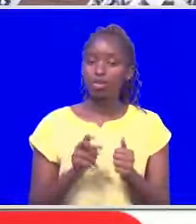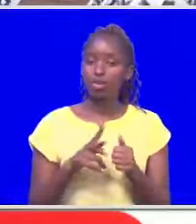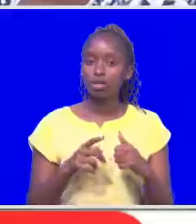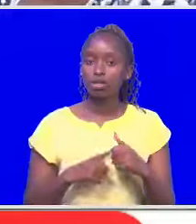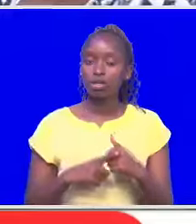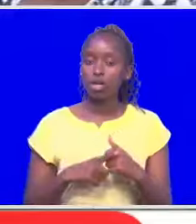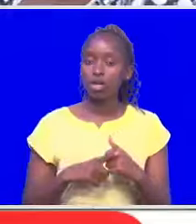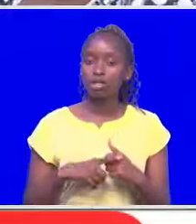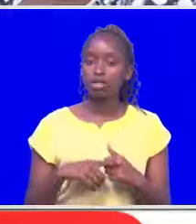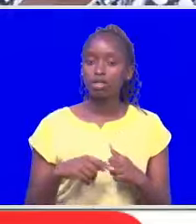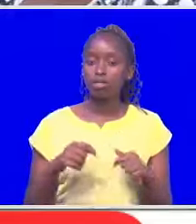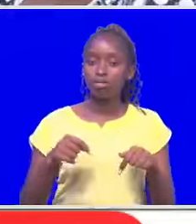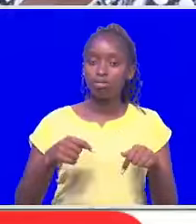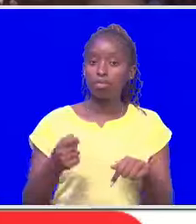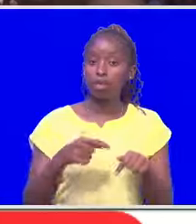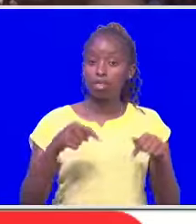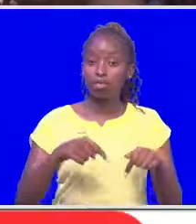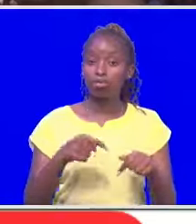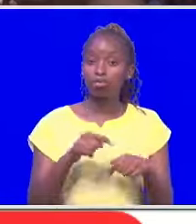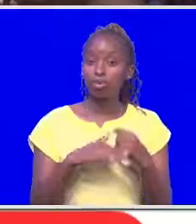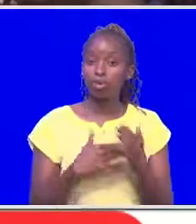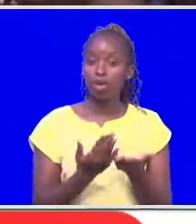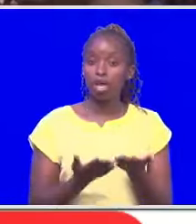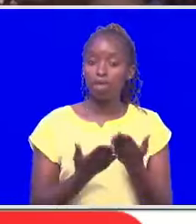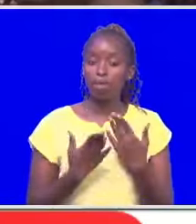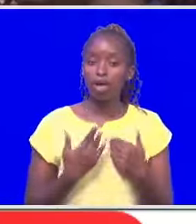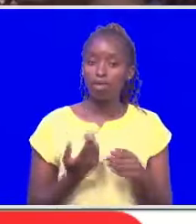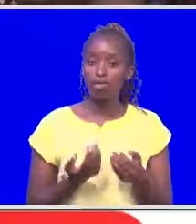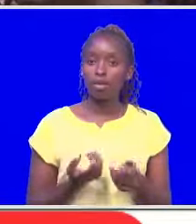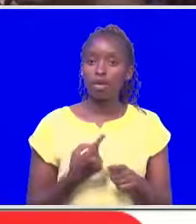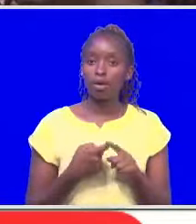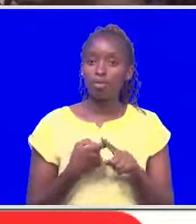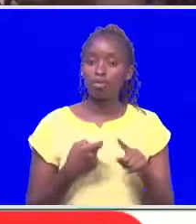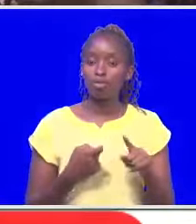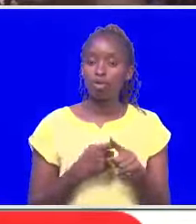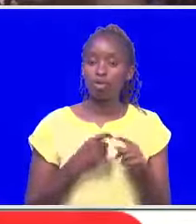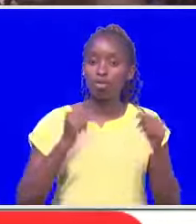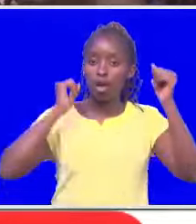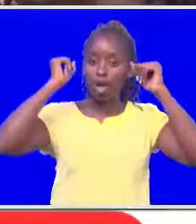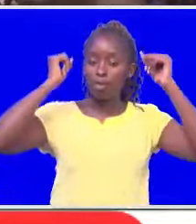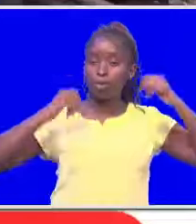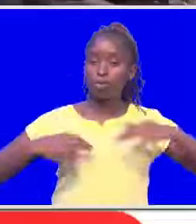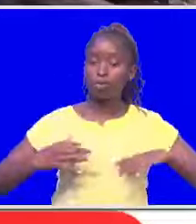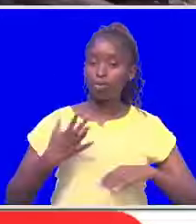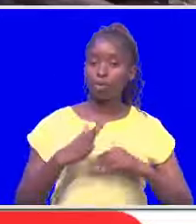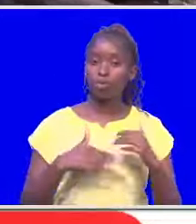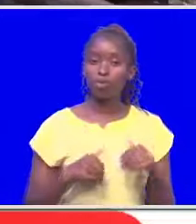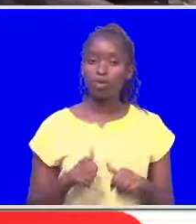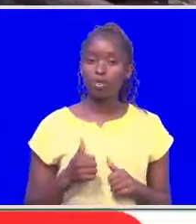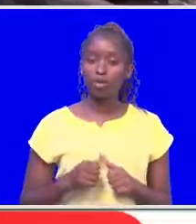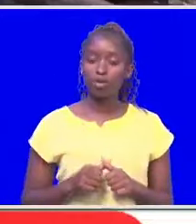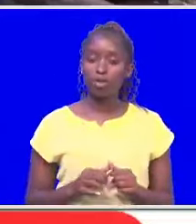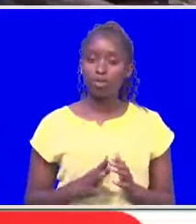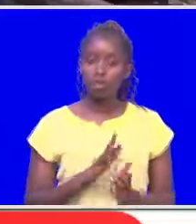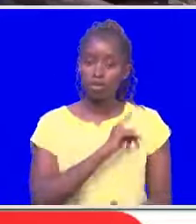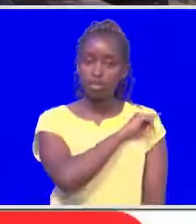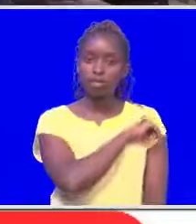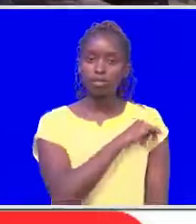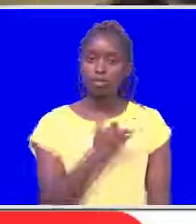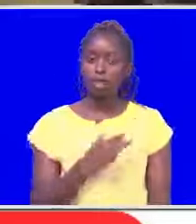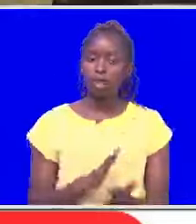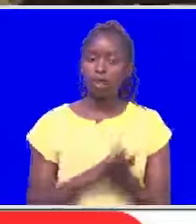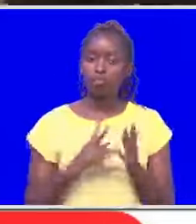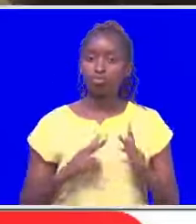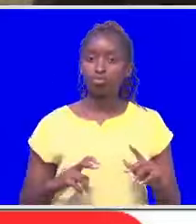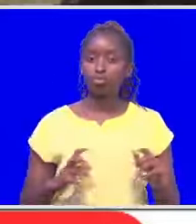usaidizi utakaohitajika kutoka kwa jeshi la Kenya. Manusura wawili wa ajali hiyo wangali wanapokea matibabu ili kuojiwa na kuelewa